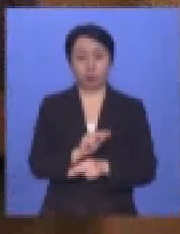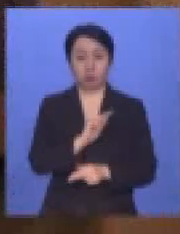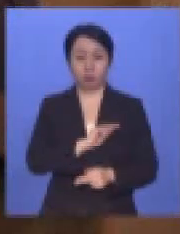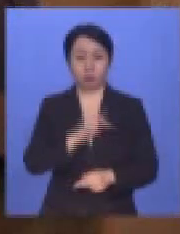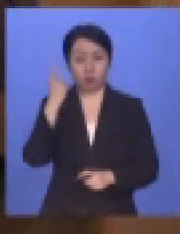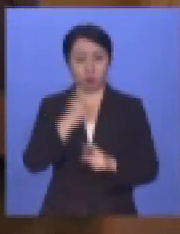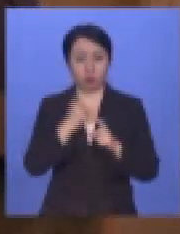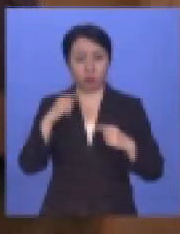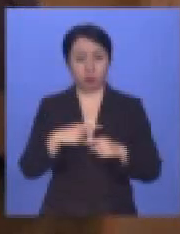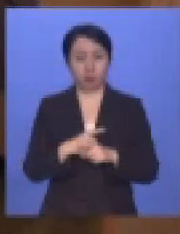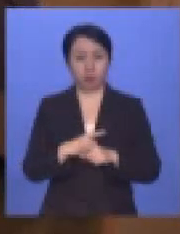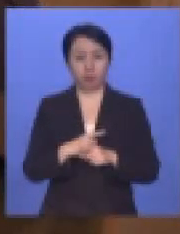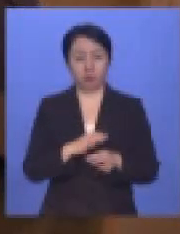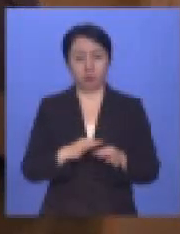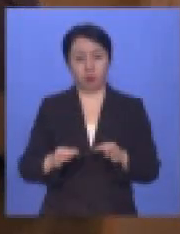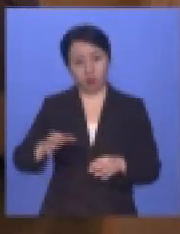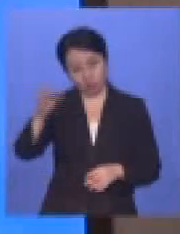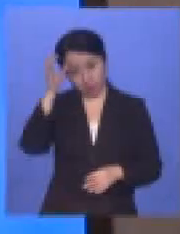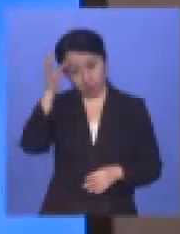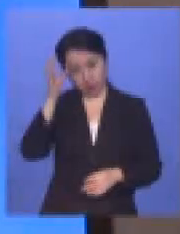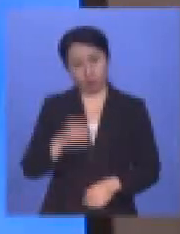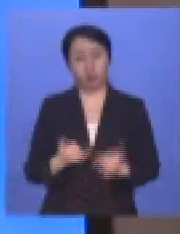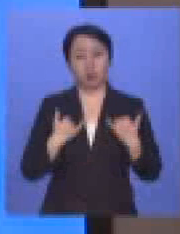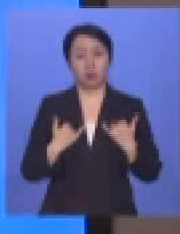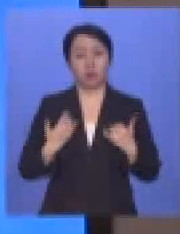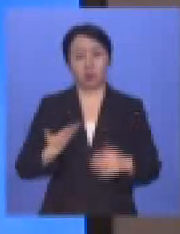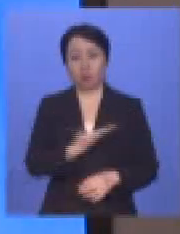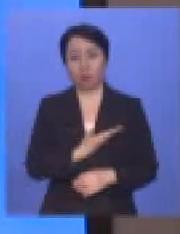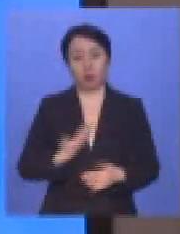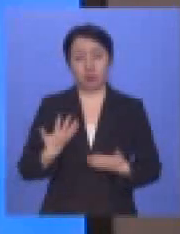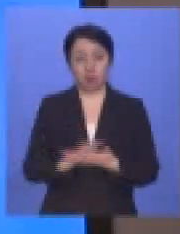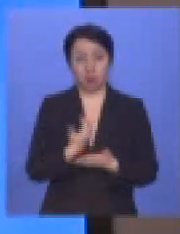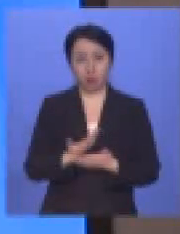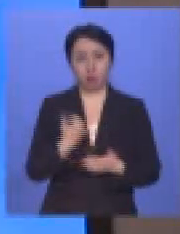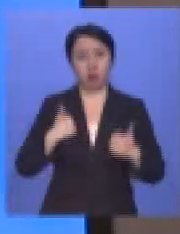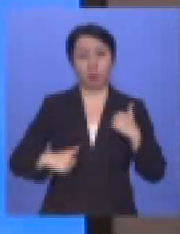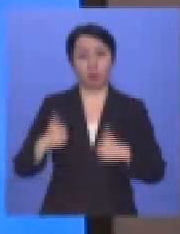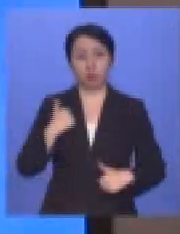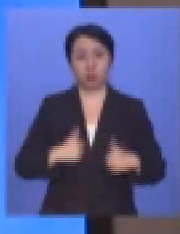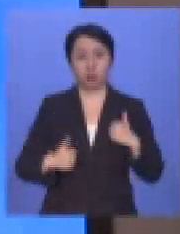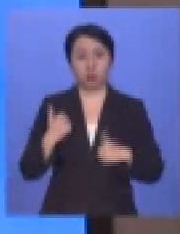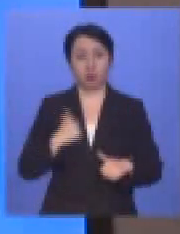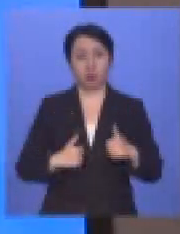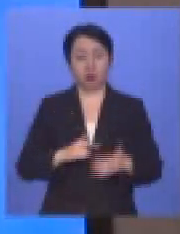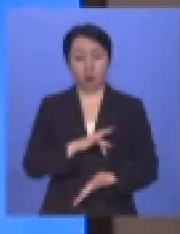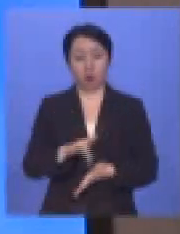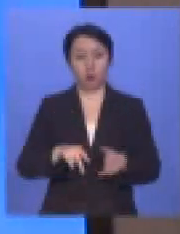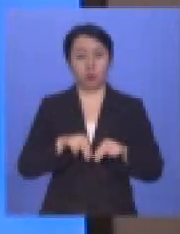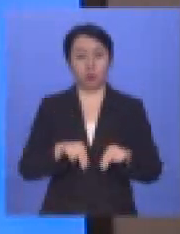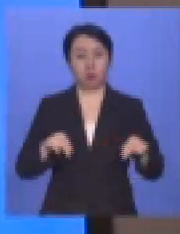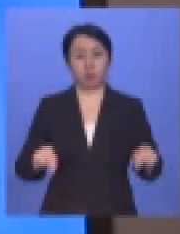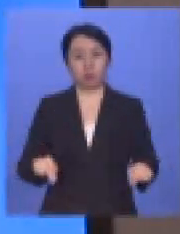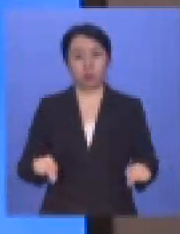и информационных технологий в сфере образования. Сегодня мы собрали преподавателей города